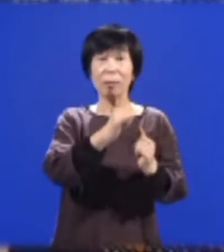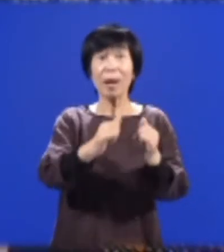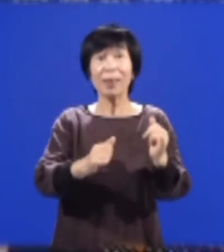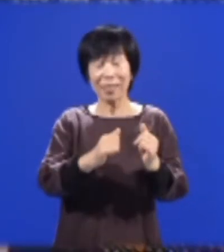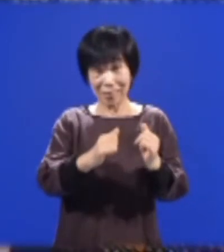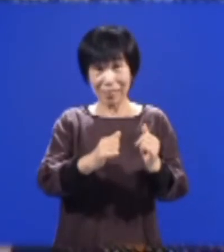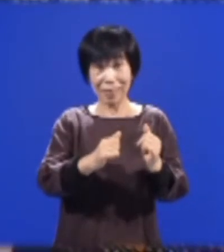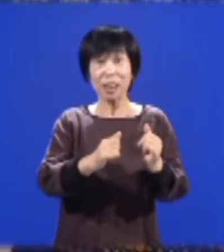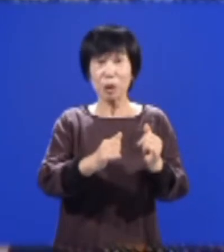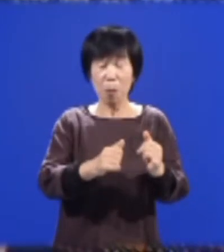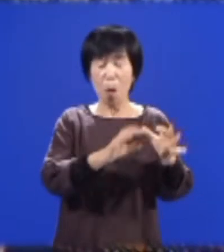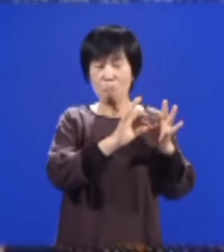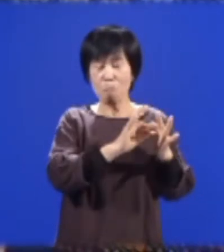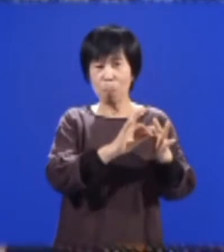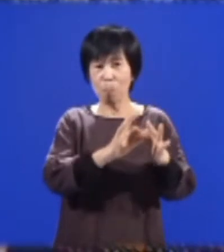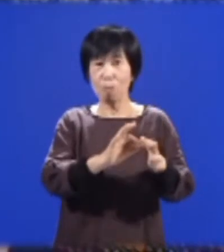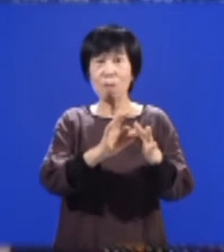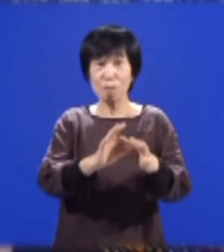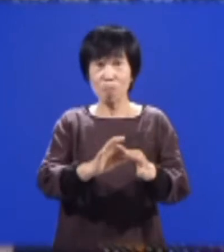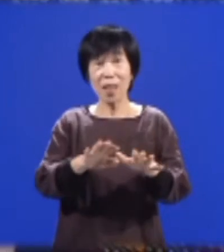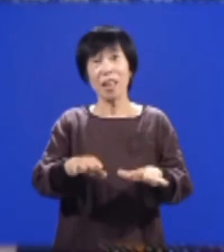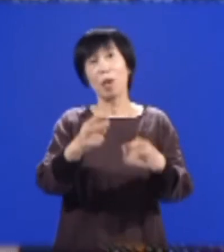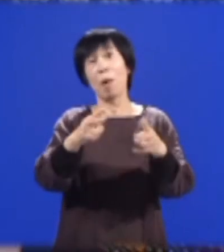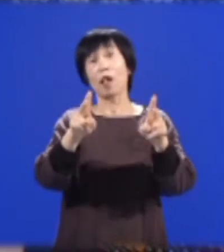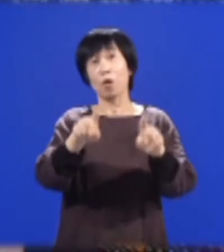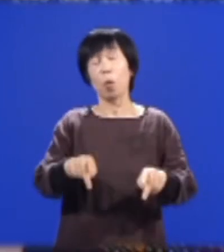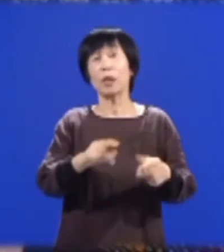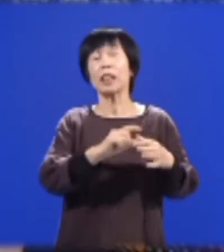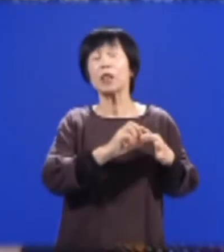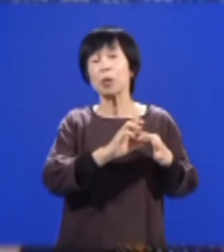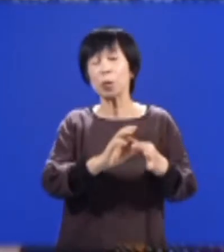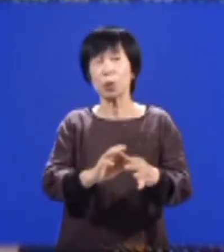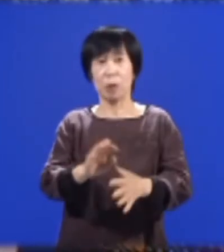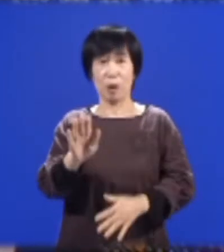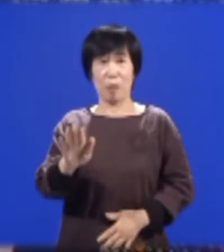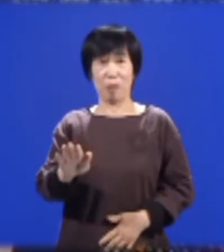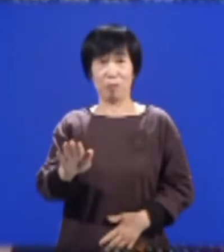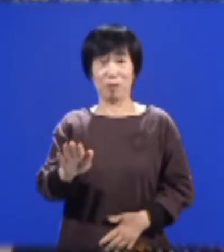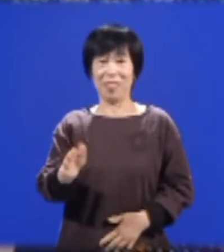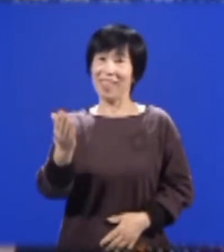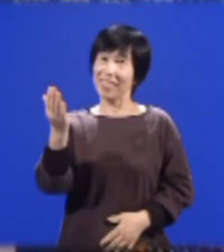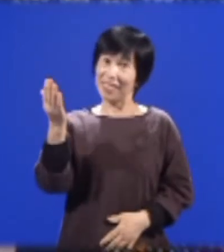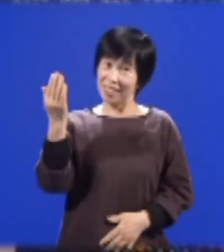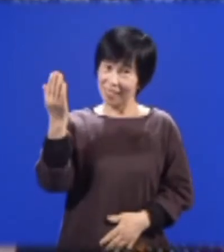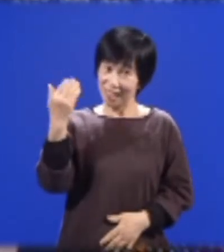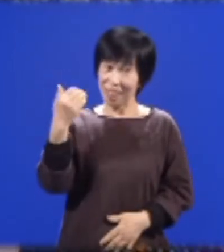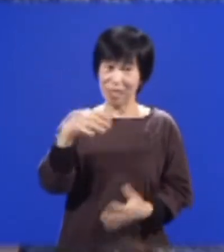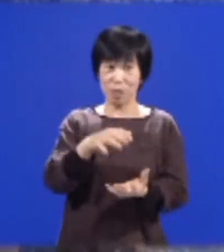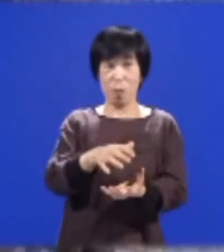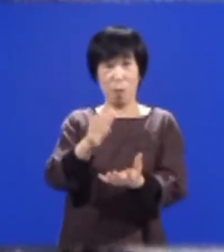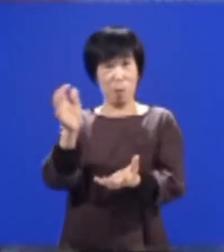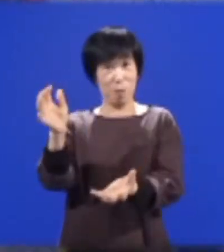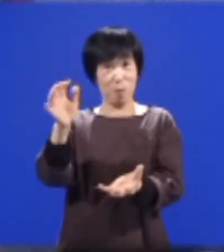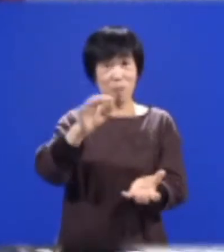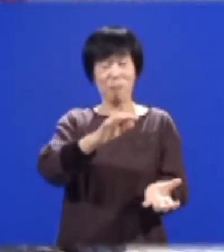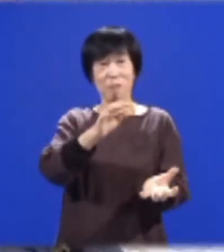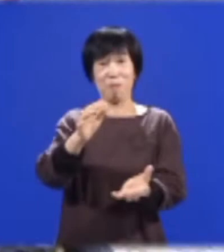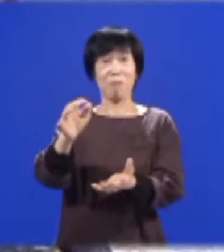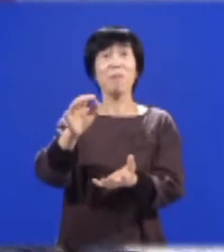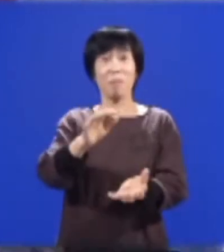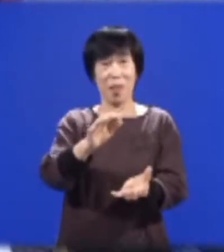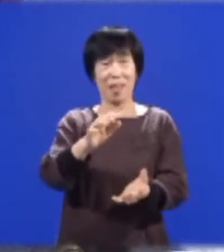も江戸時代からずっと続いて未だに行事もやってます。今日の昼にもですね、地元